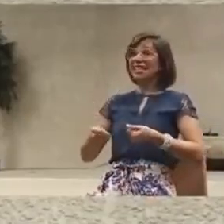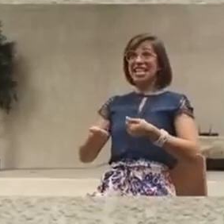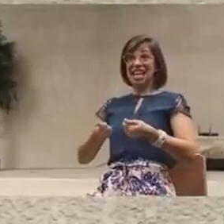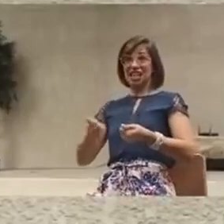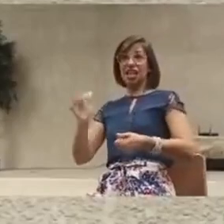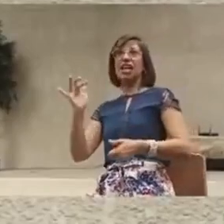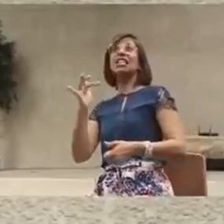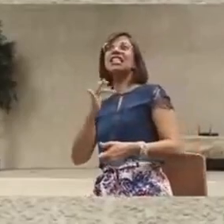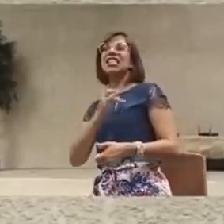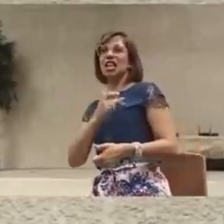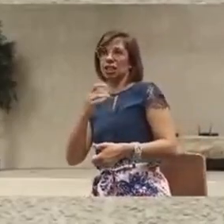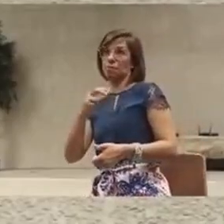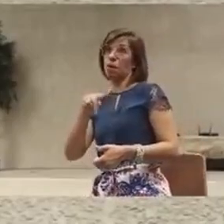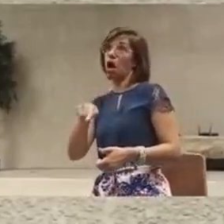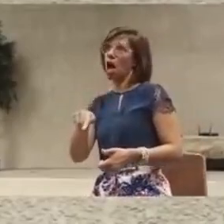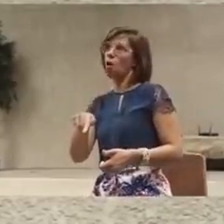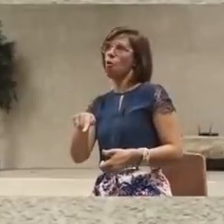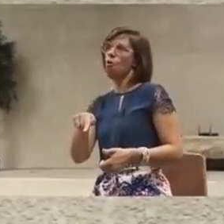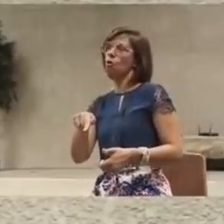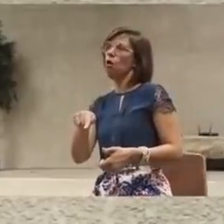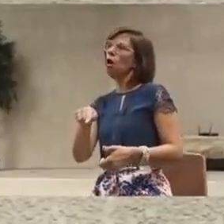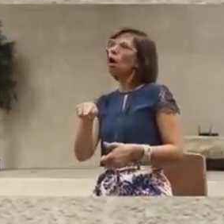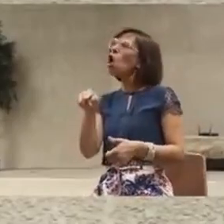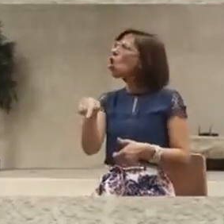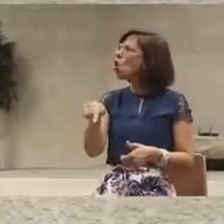avaient une attitude d'enfant spirituel.